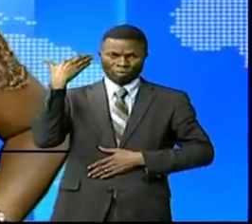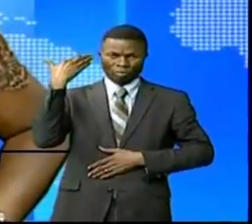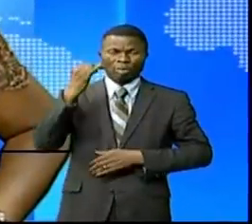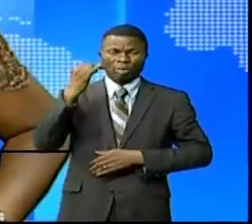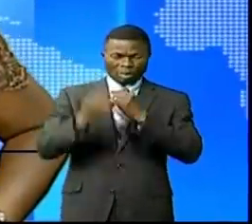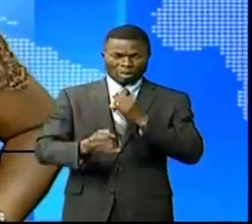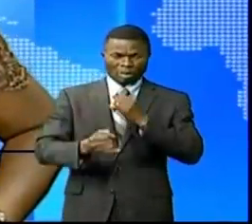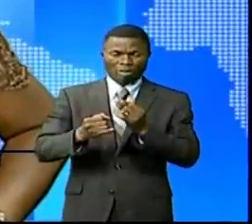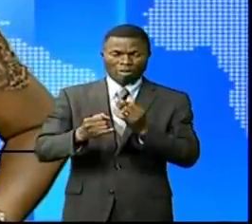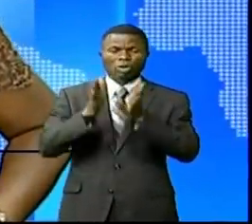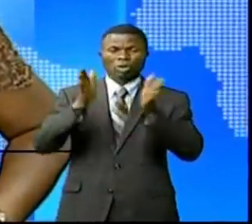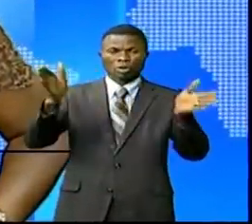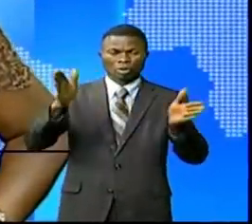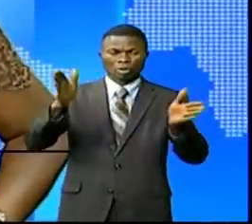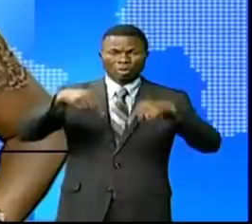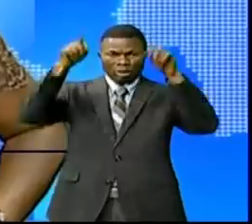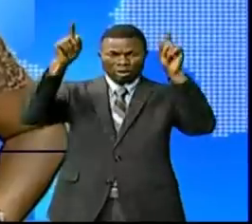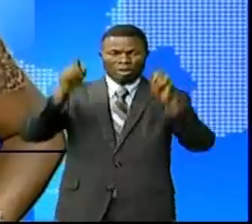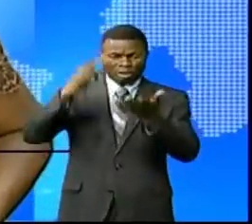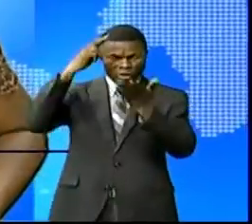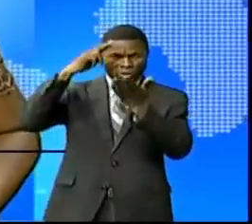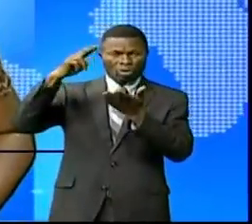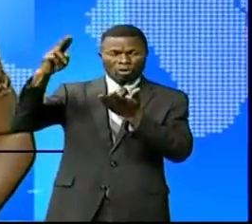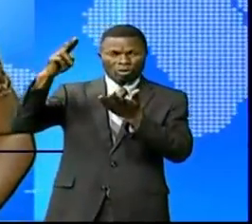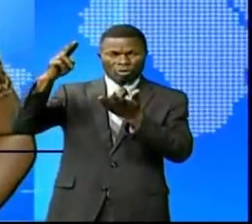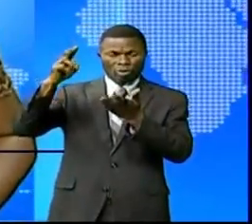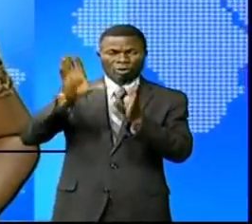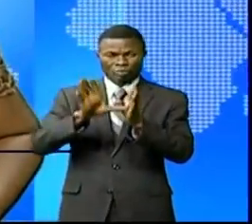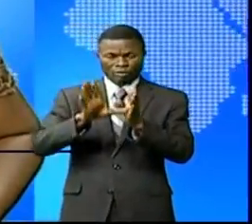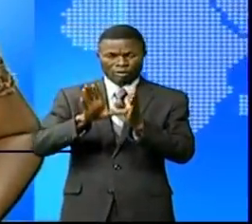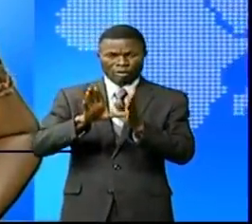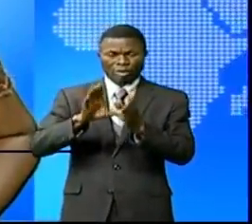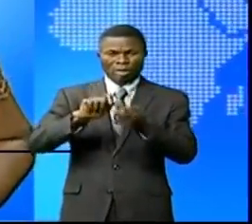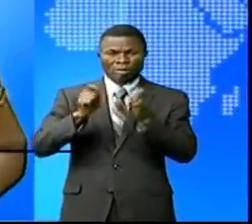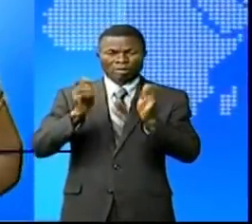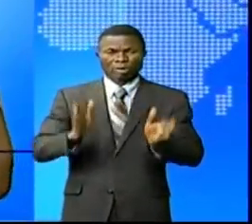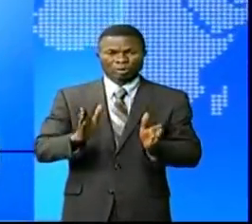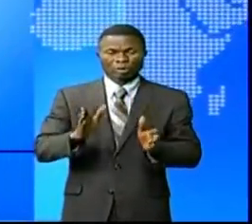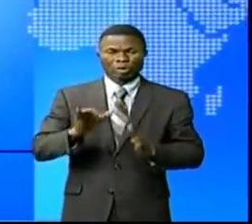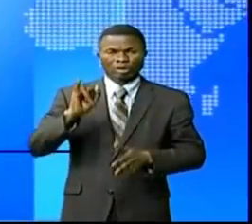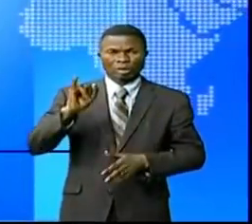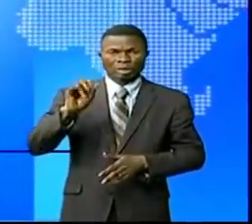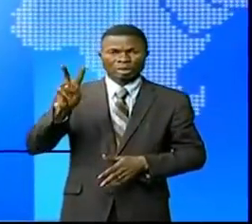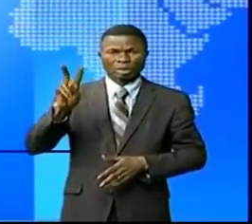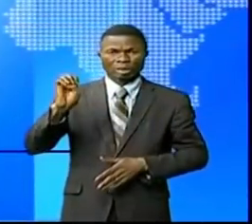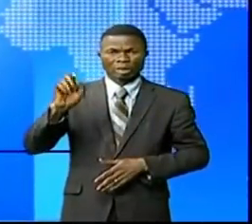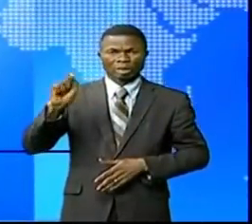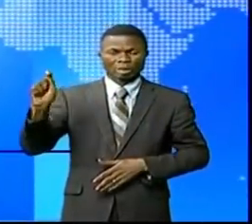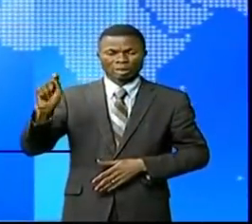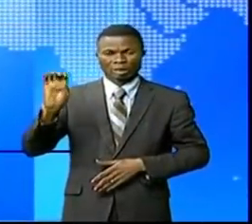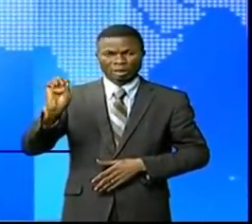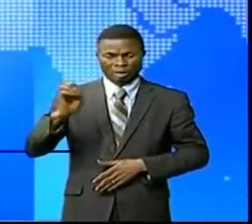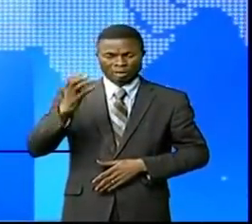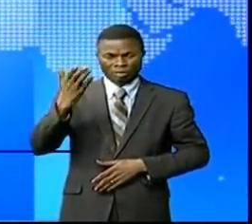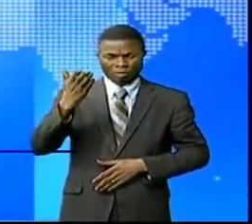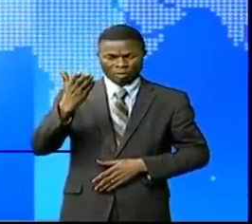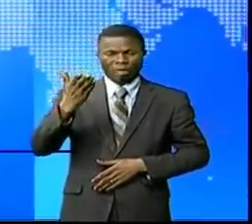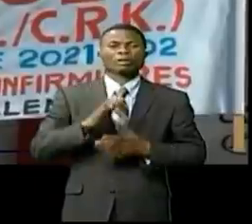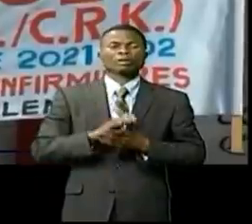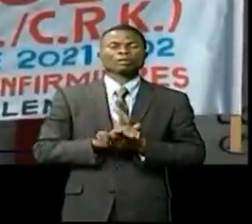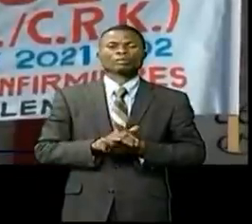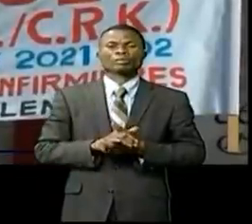clôture officielle de l'année académique. Un reportage de Yvette Makunti, Majoli Kitumwa et Simon